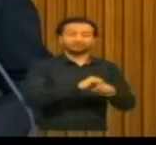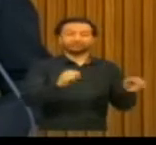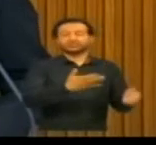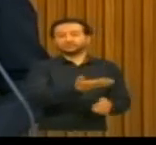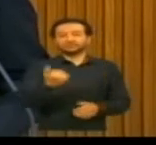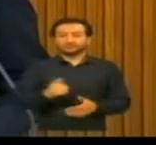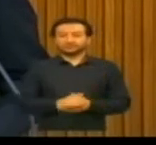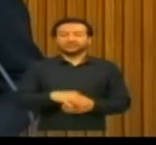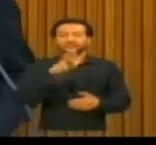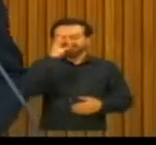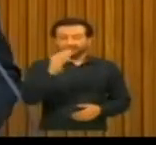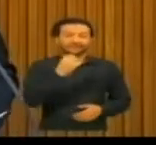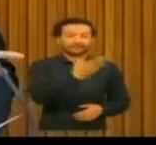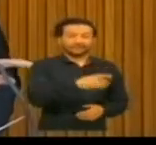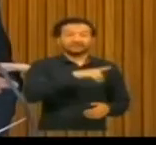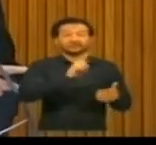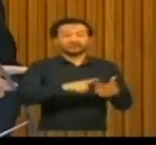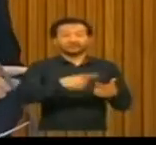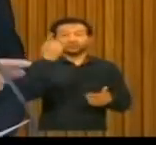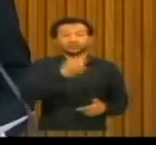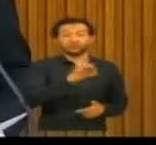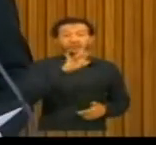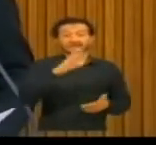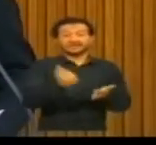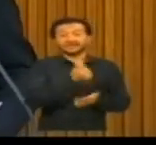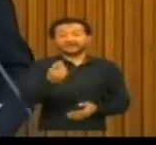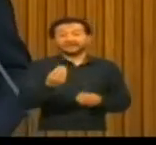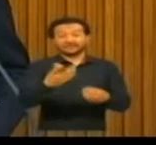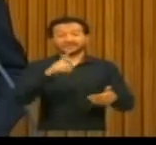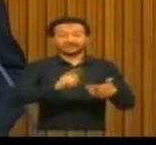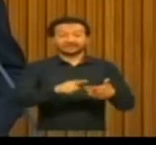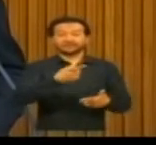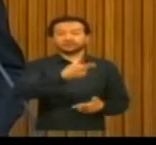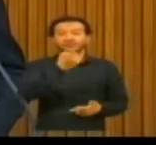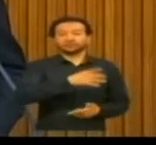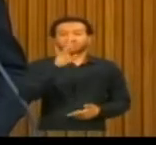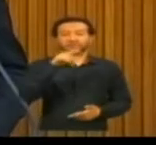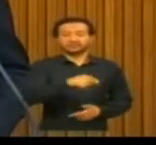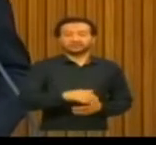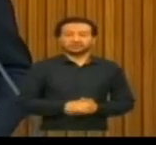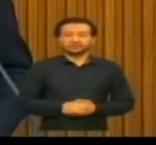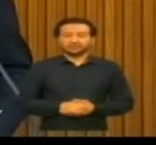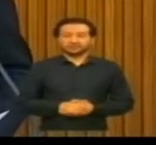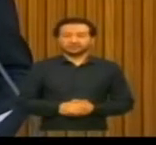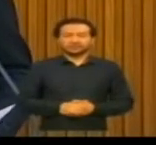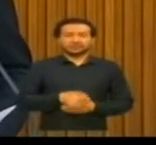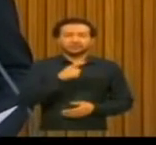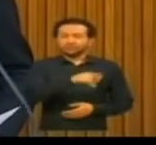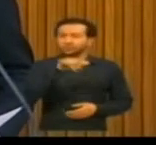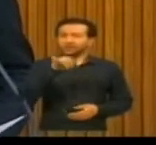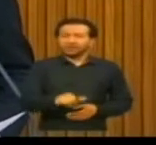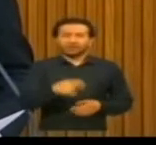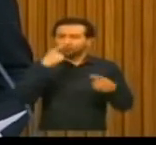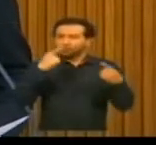alıyoruz. Kime vereceğiz? %15'le kazanana vereceğiz. İkinci sırada %15. Hangi hak,